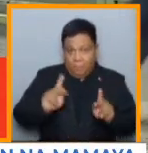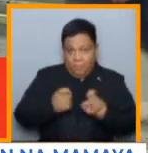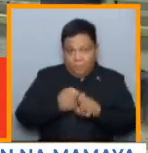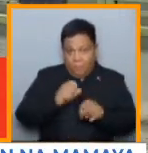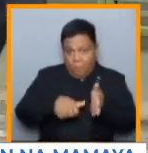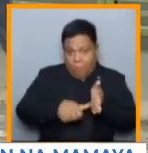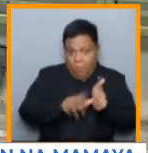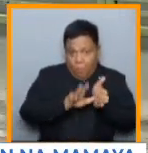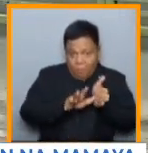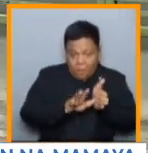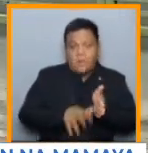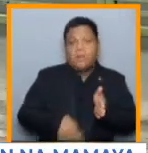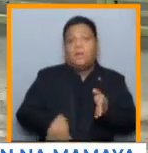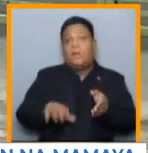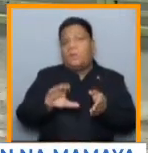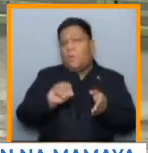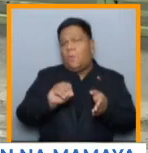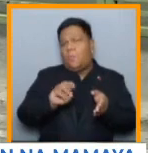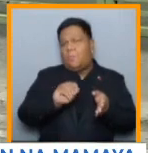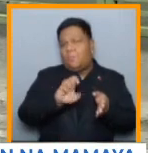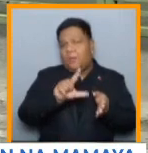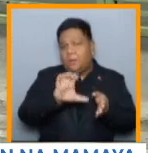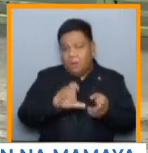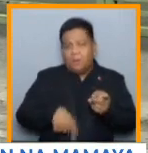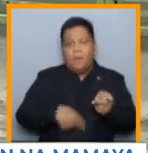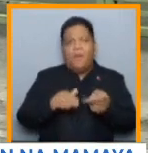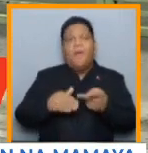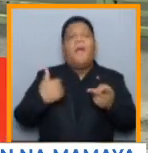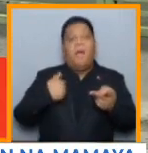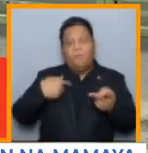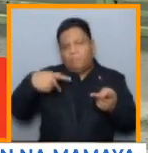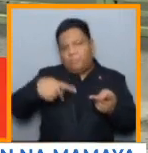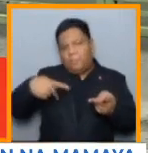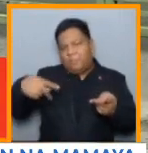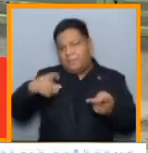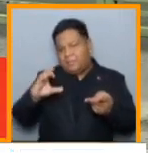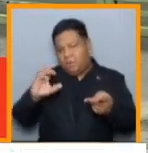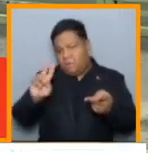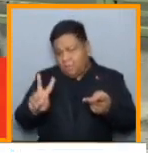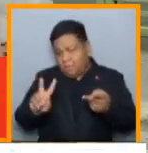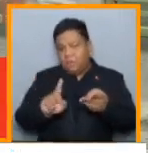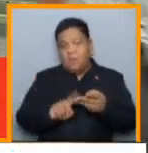na PPCRV. Dito naman sa labas ay may mga nagbabantay ng mga pulis na nagbibigay